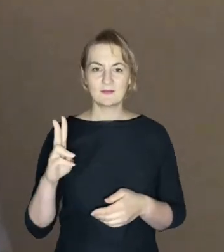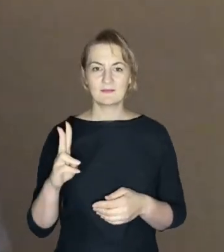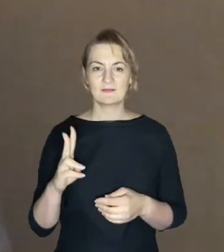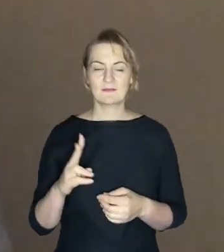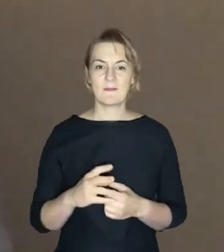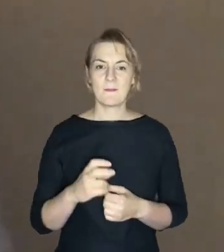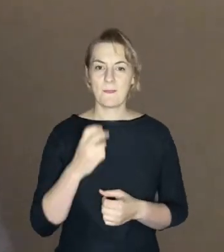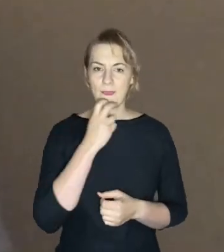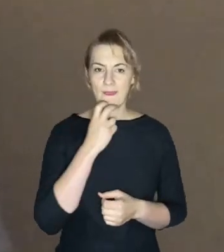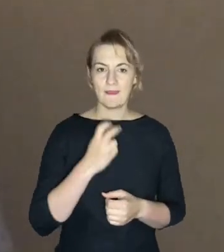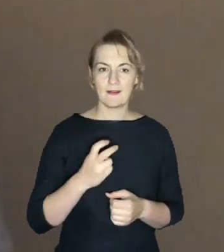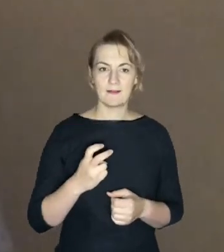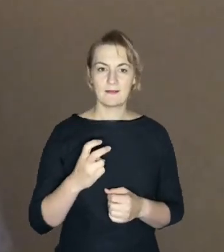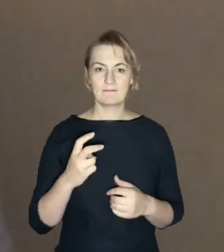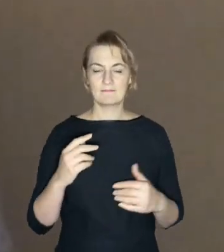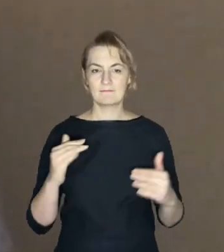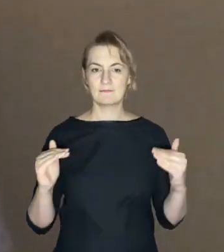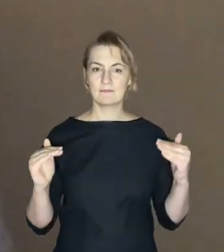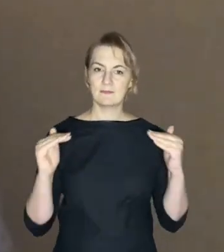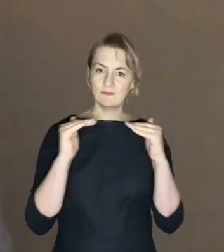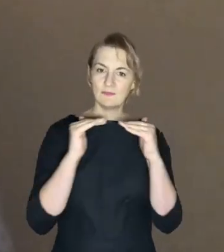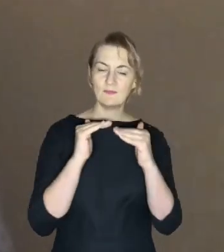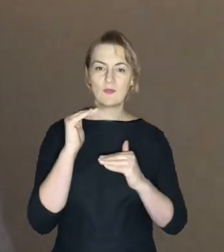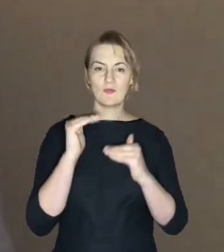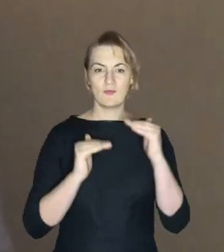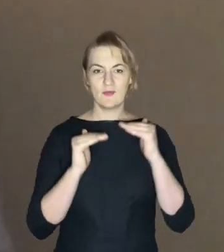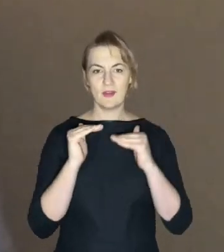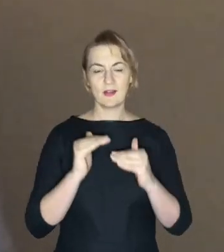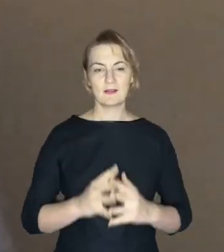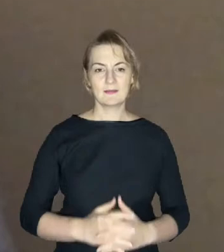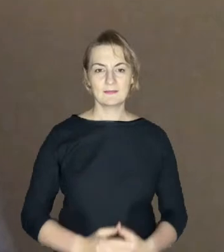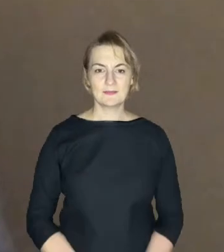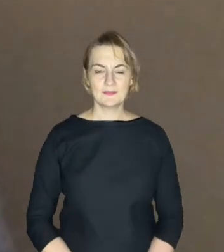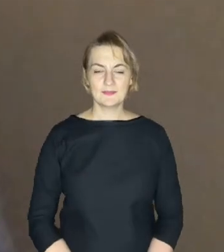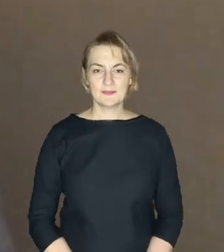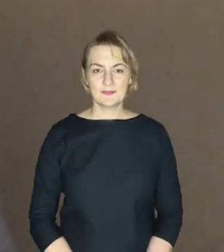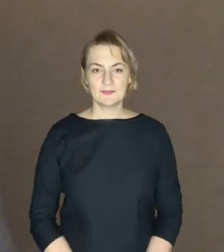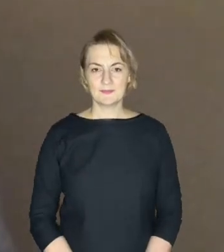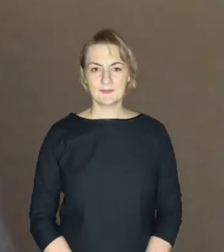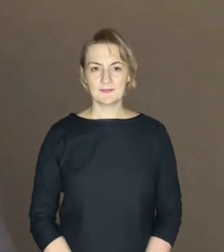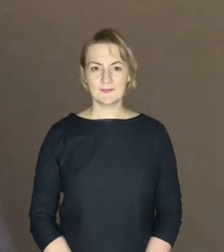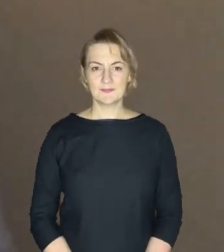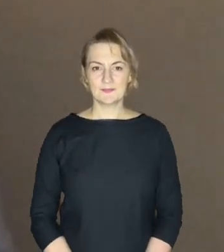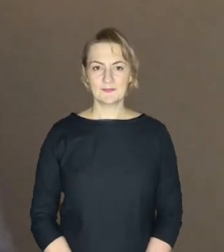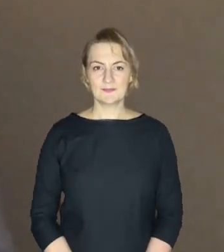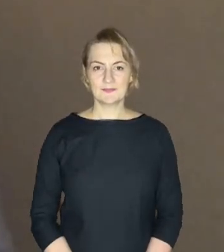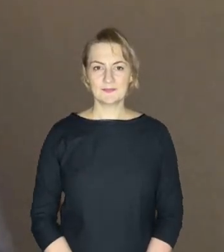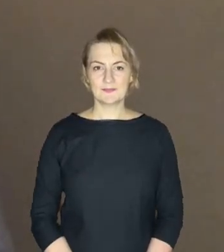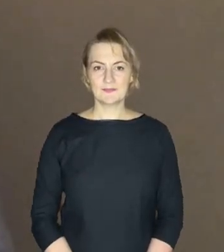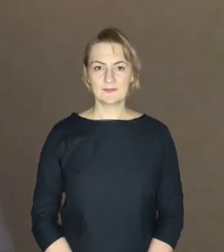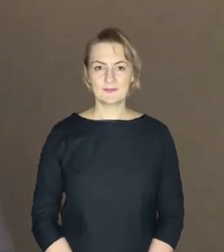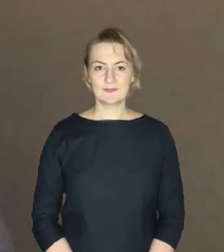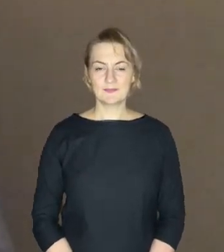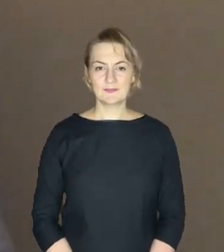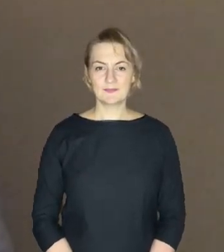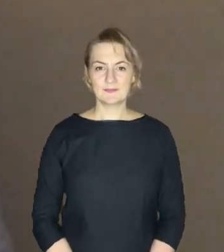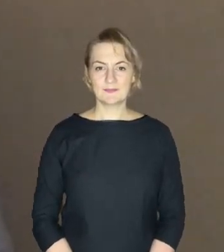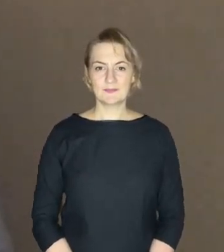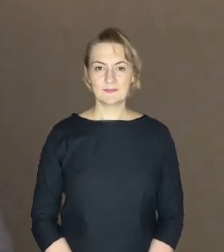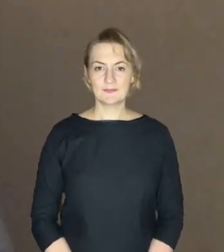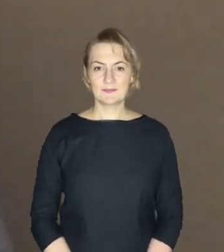się jakoś zmierzała do jakiejś równowagi i jej oba aspekty te